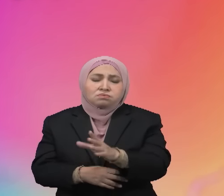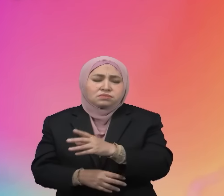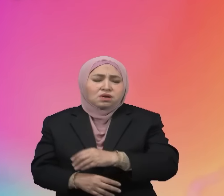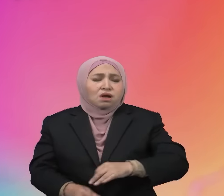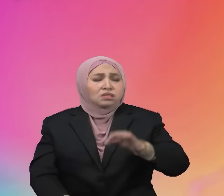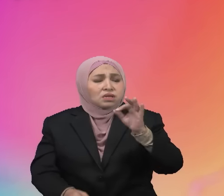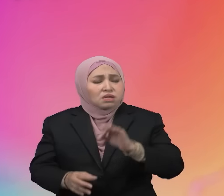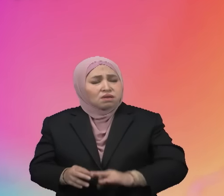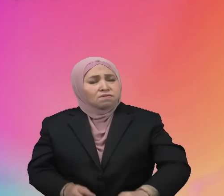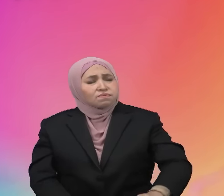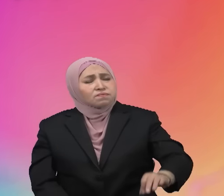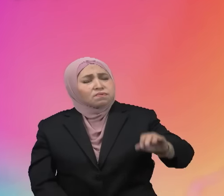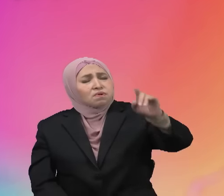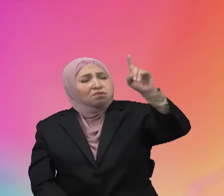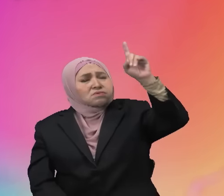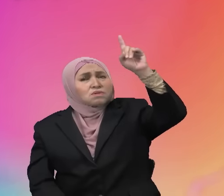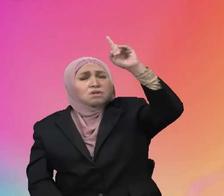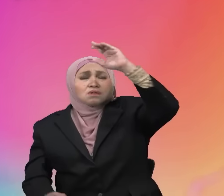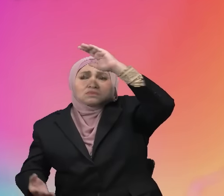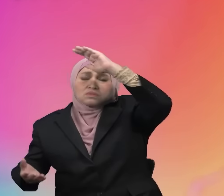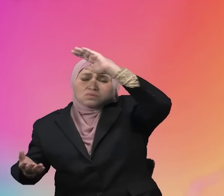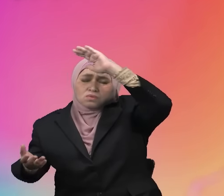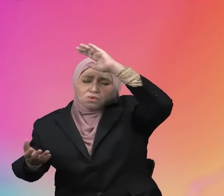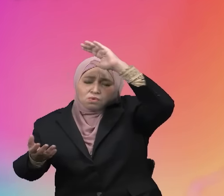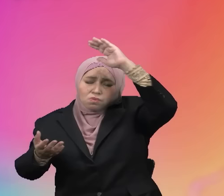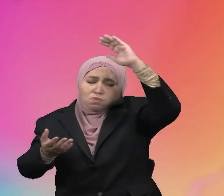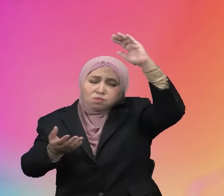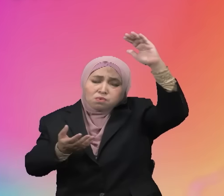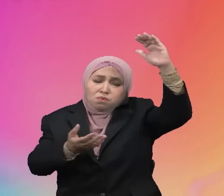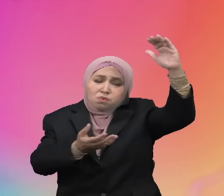Walau annana